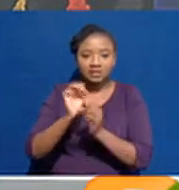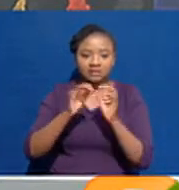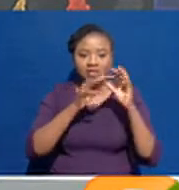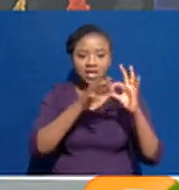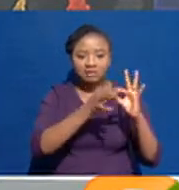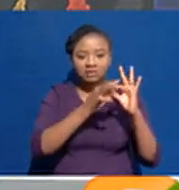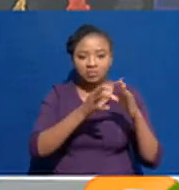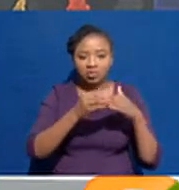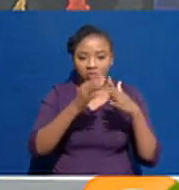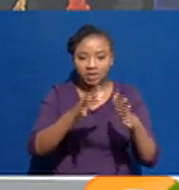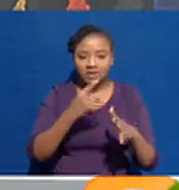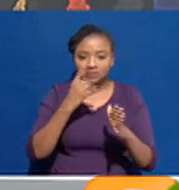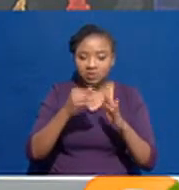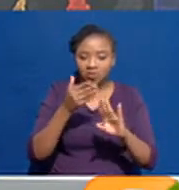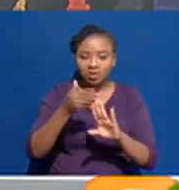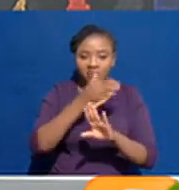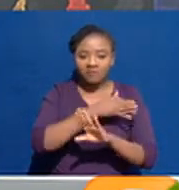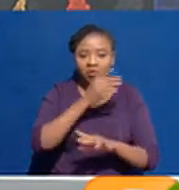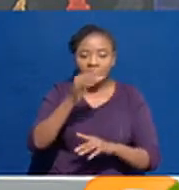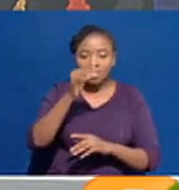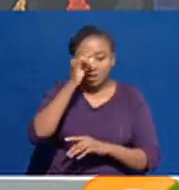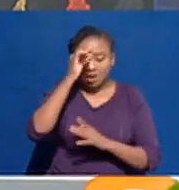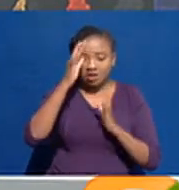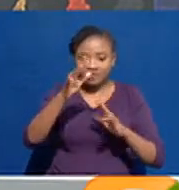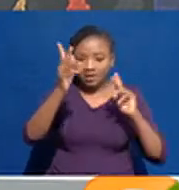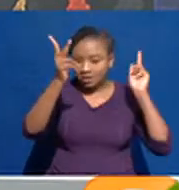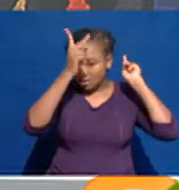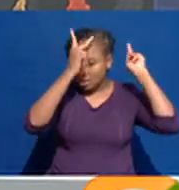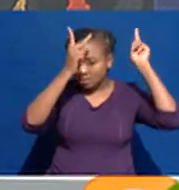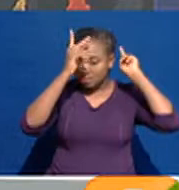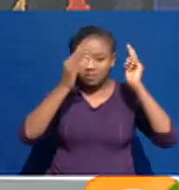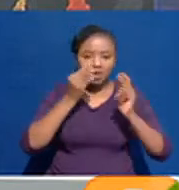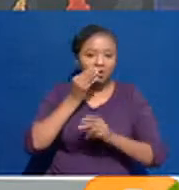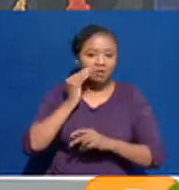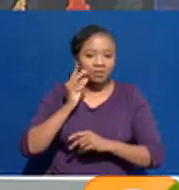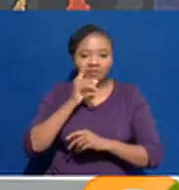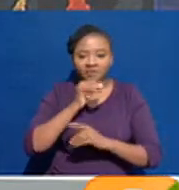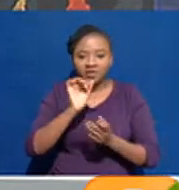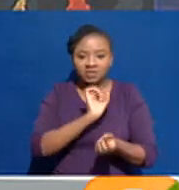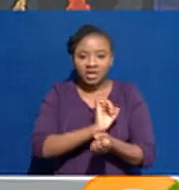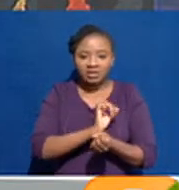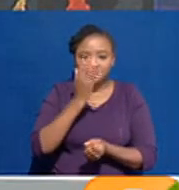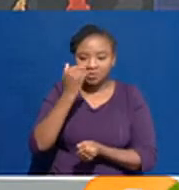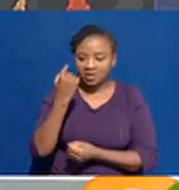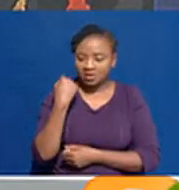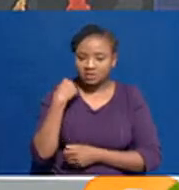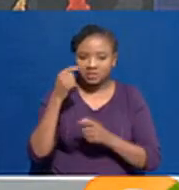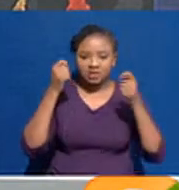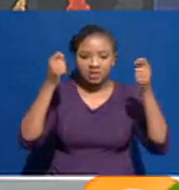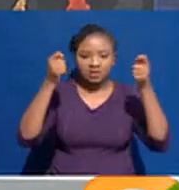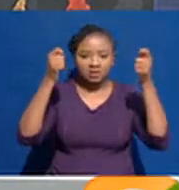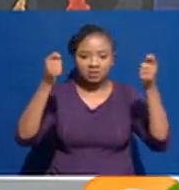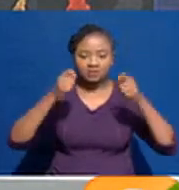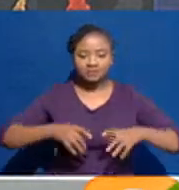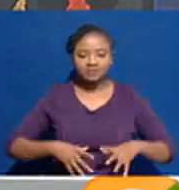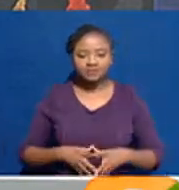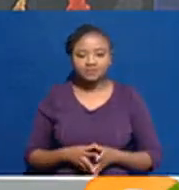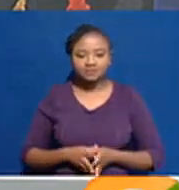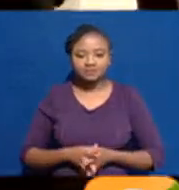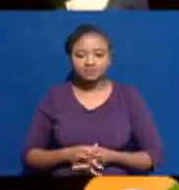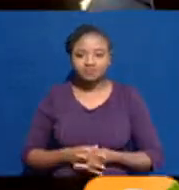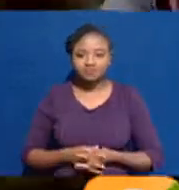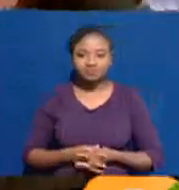kwamba aliyekuwa gavana wa Kakamega Wycliffe Oparanya tayari amekamatwa kutokana na maandamano ya jana.